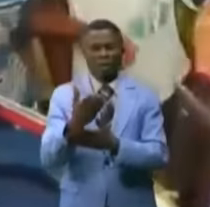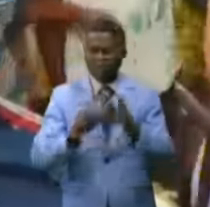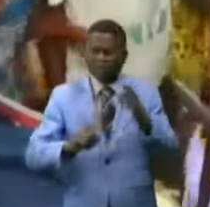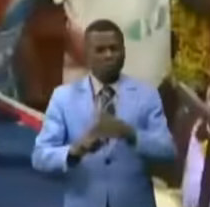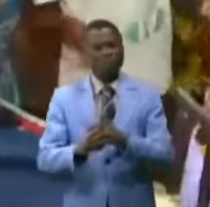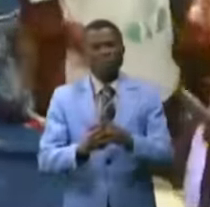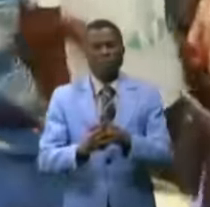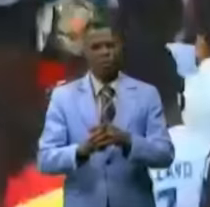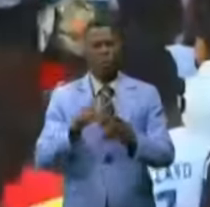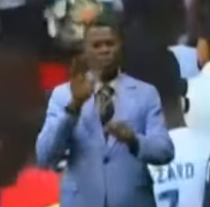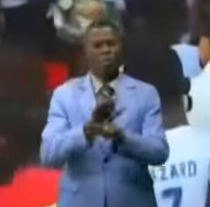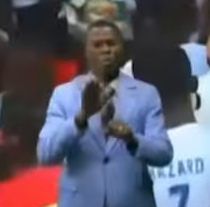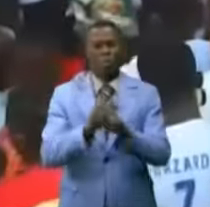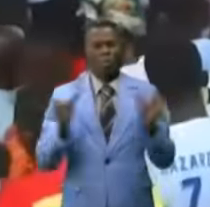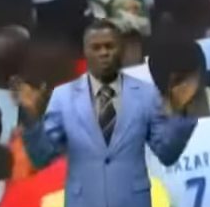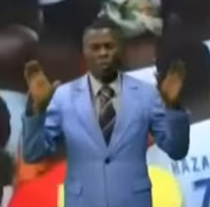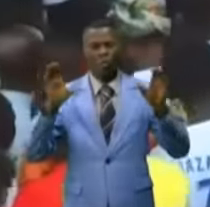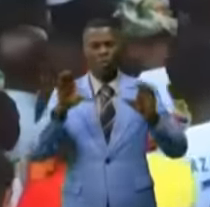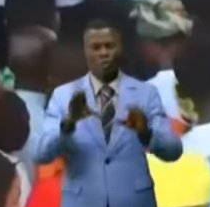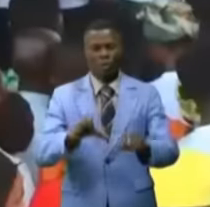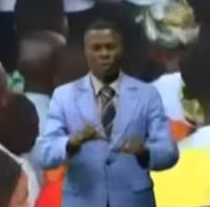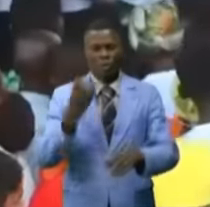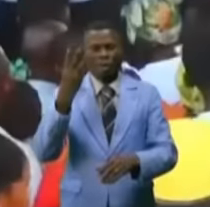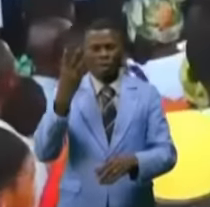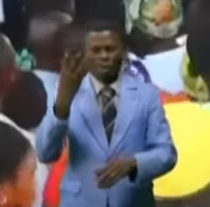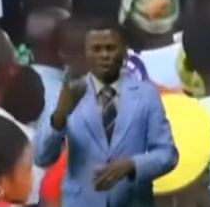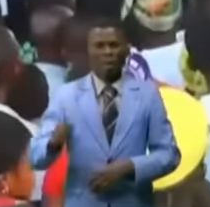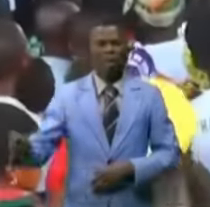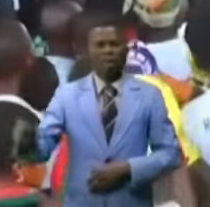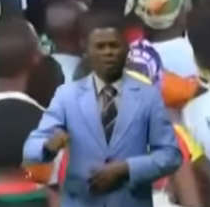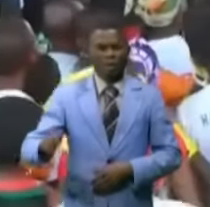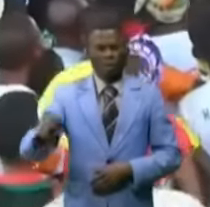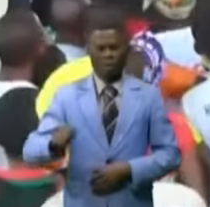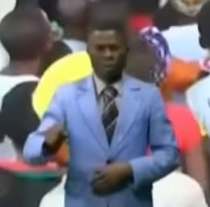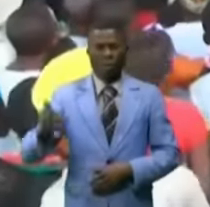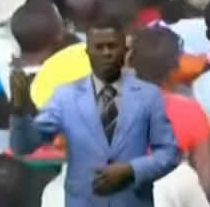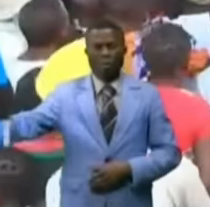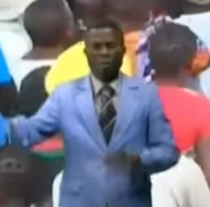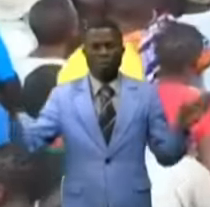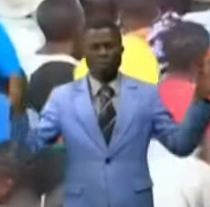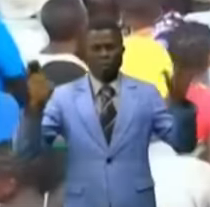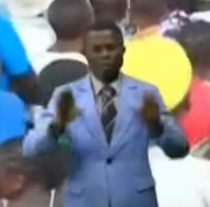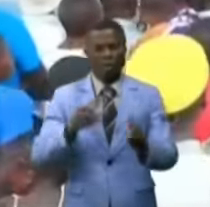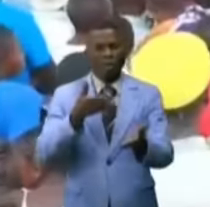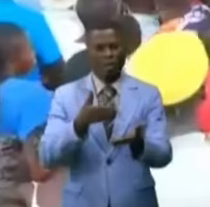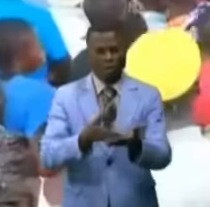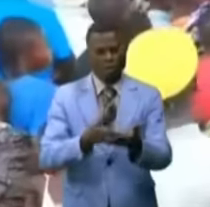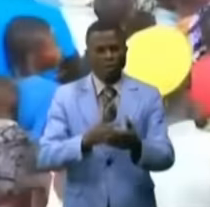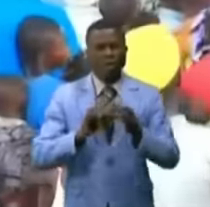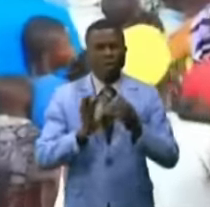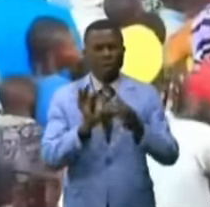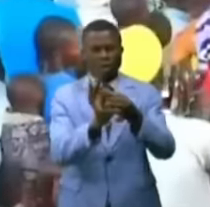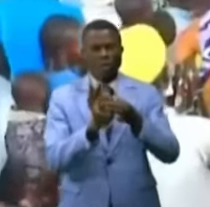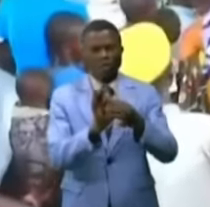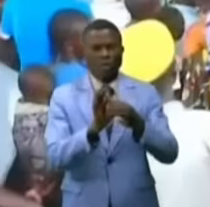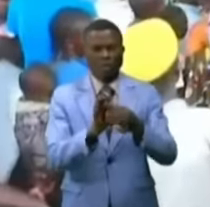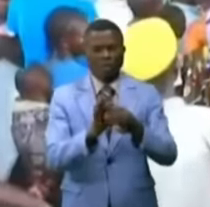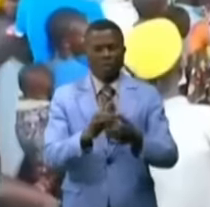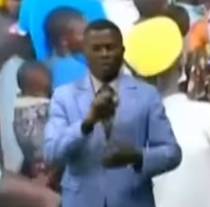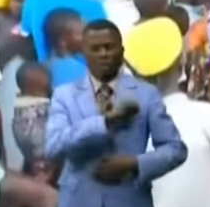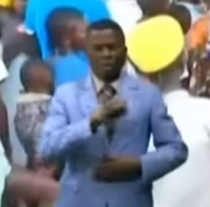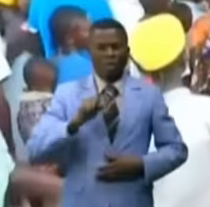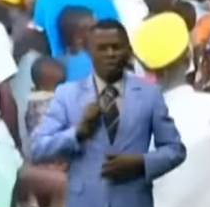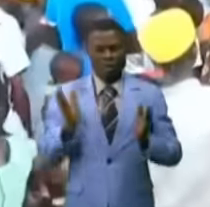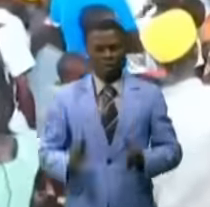spontanée une foule en liesse venue de 4 coins du territoire de Kasongolunda, preuve de leur attachement à ce grand prince